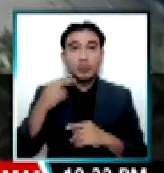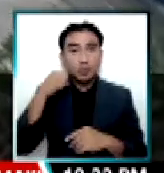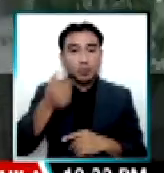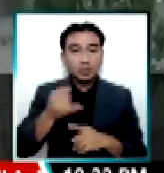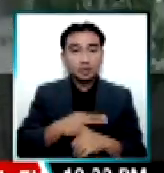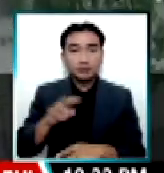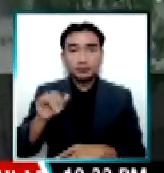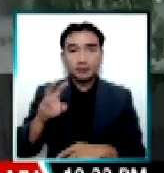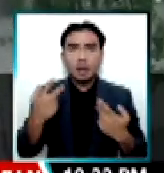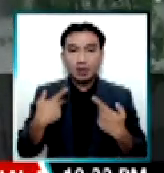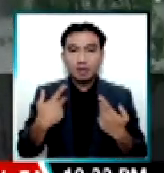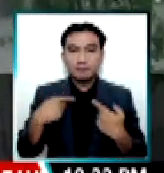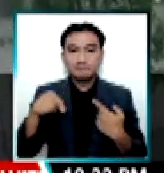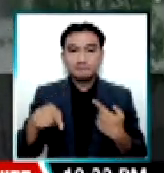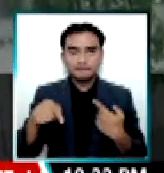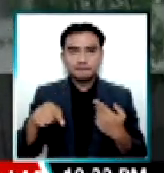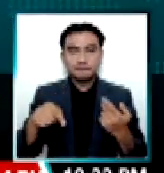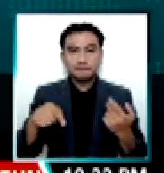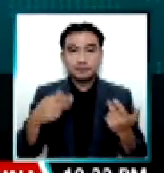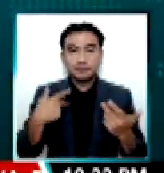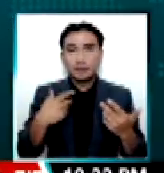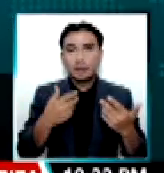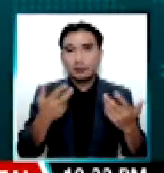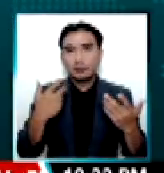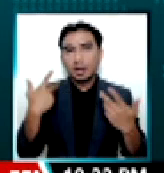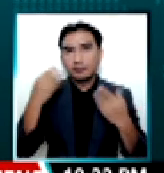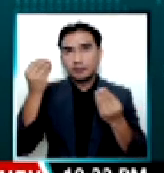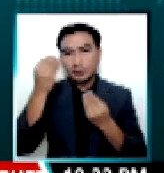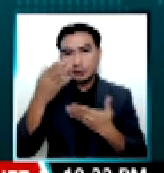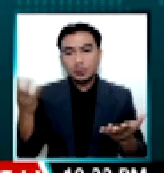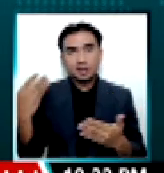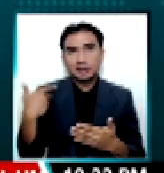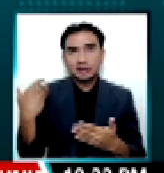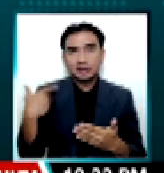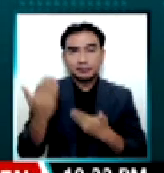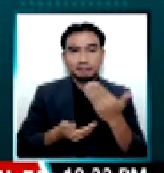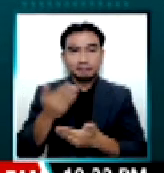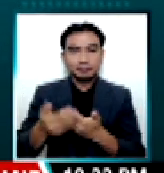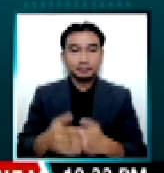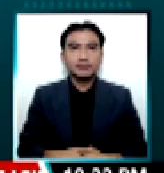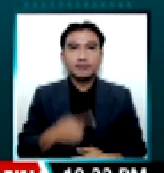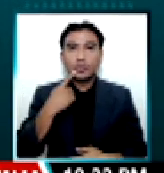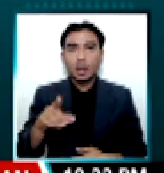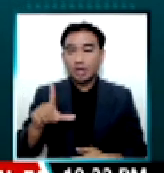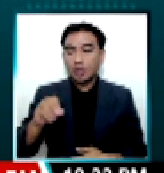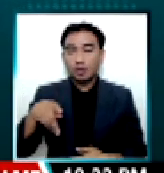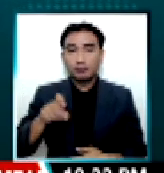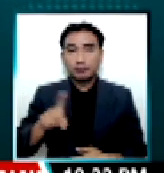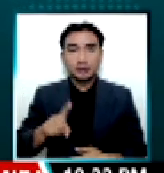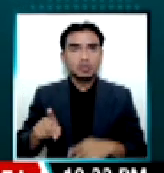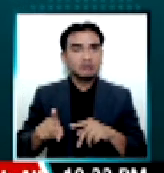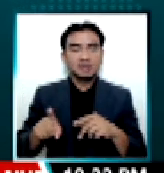lugar sa bansa. Wala pang anunsyo kung mababago ito. Si Trade and Industry Secretary Ramon Lopez hindi sang-ayon na itaas na muli ang alert